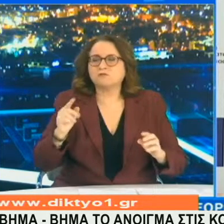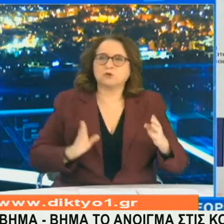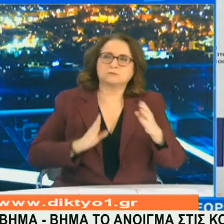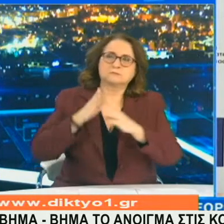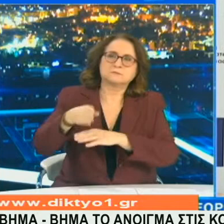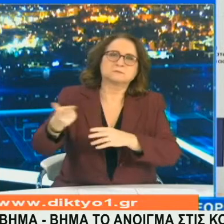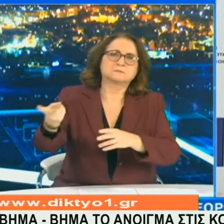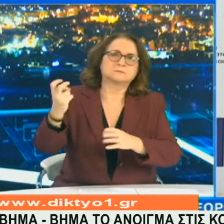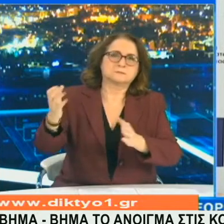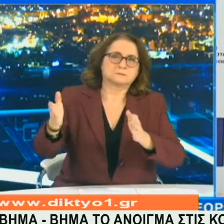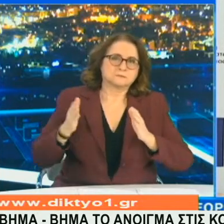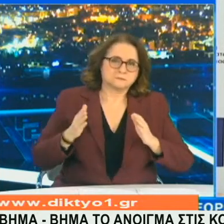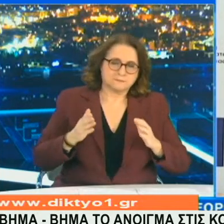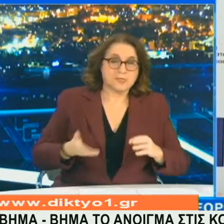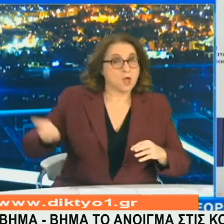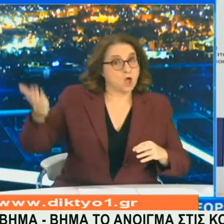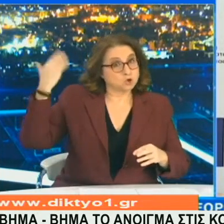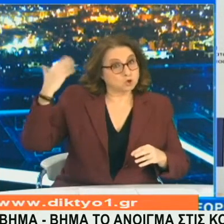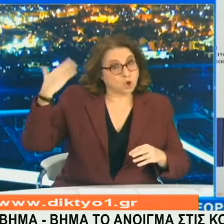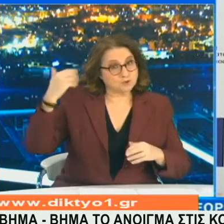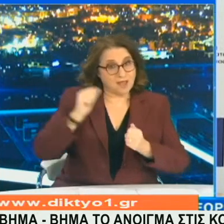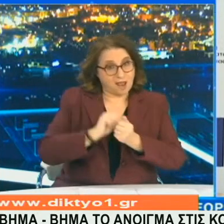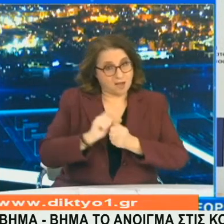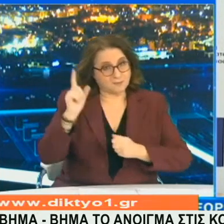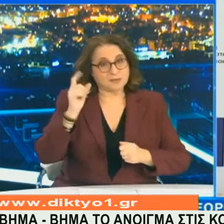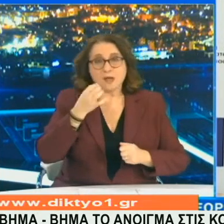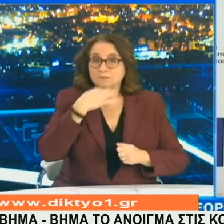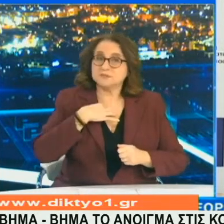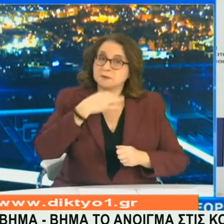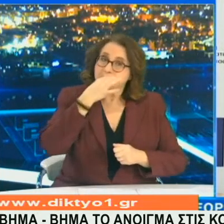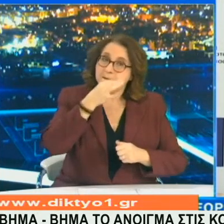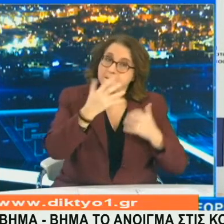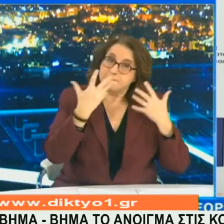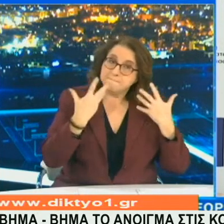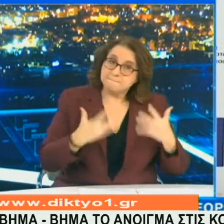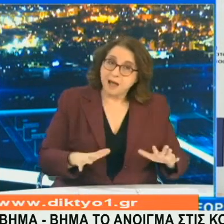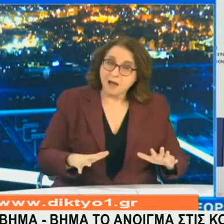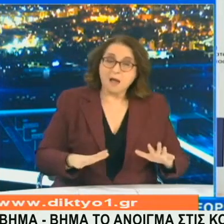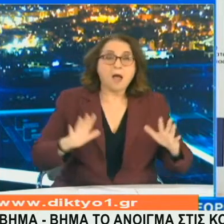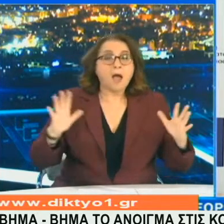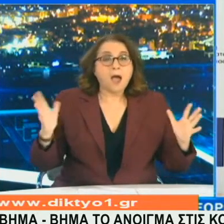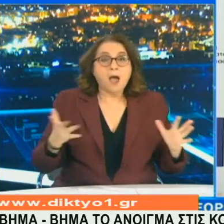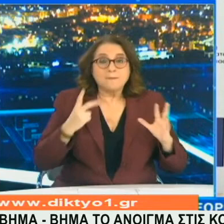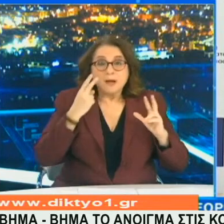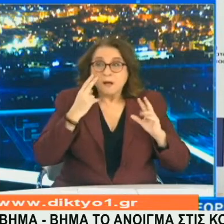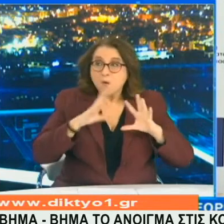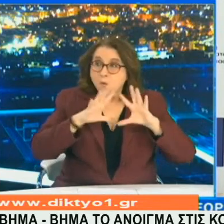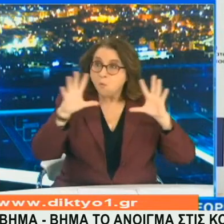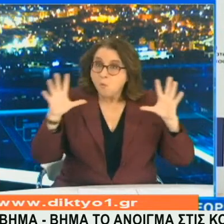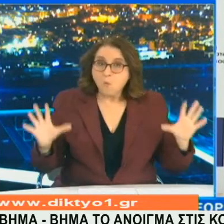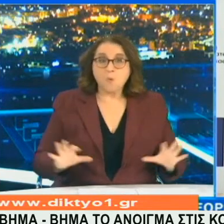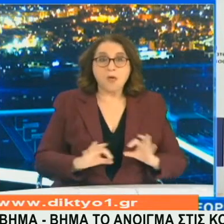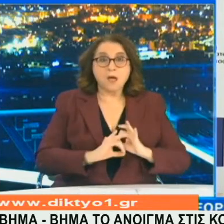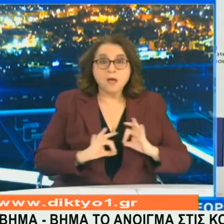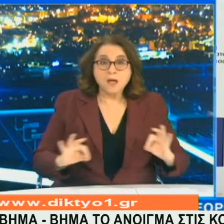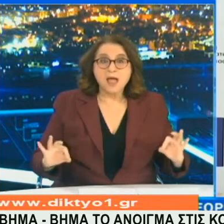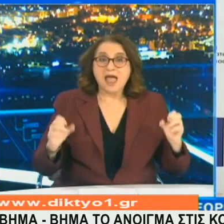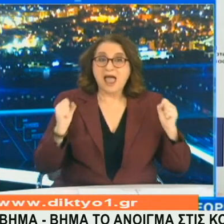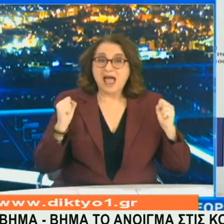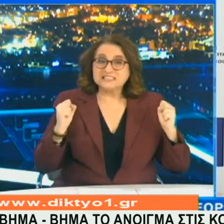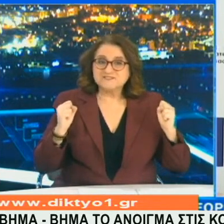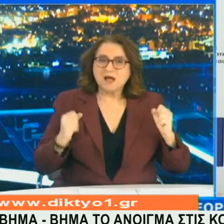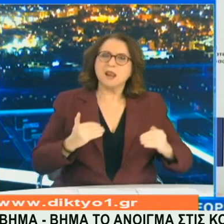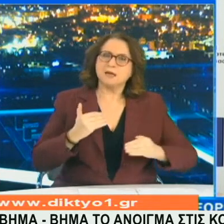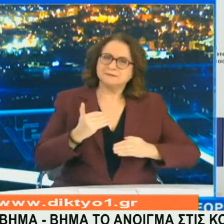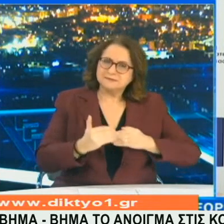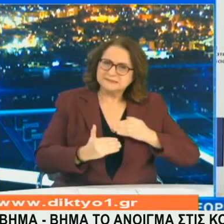είναι τέτοια που θα μας επιτρέψουν να λειτουργήσουμε την αγορά μας υπό συγκεκριμένους κανόνες και ασφάλεια, αμέσως θα προχωρήσουμε σε αυτό